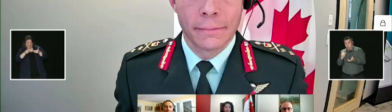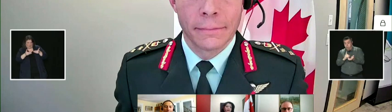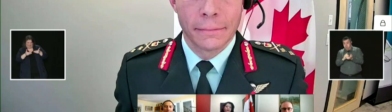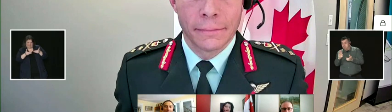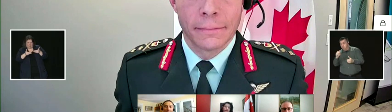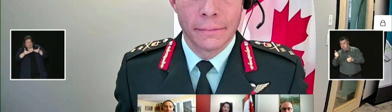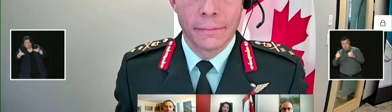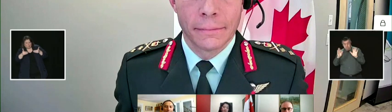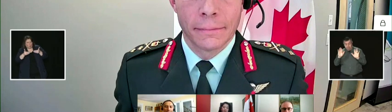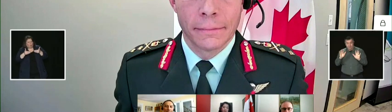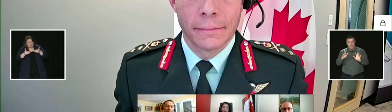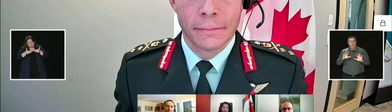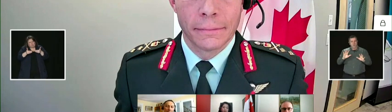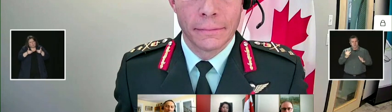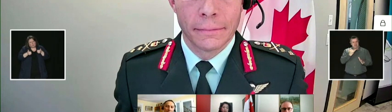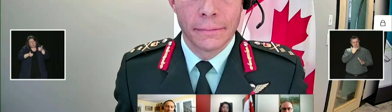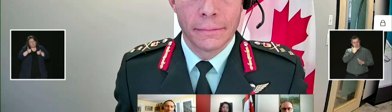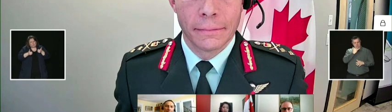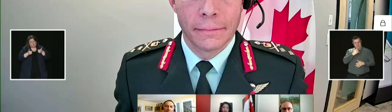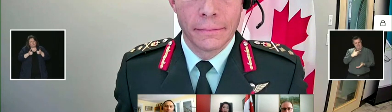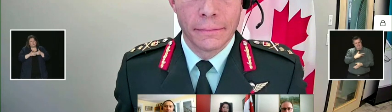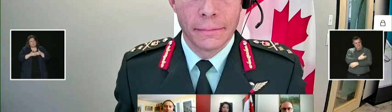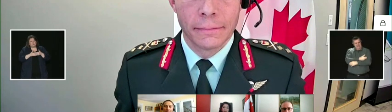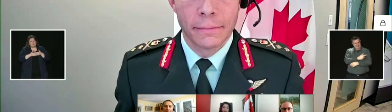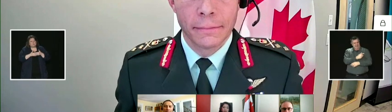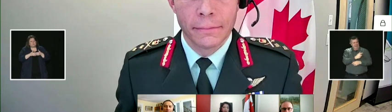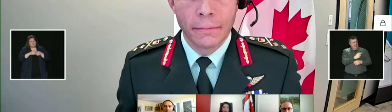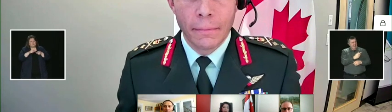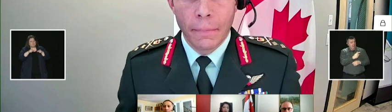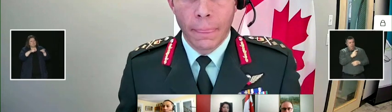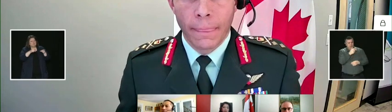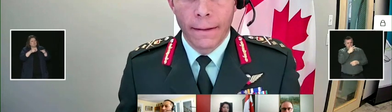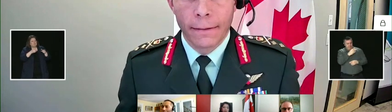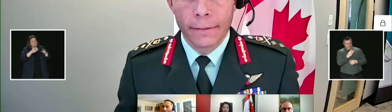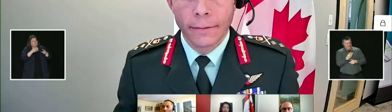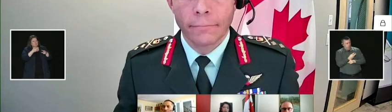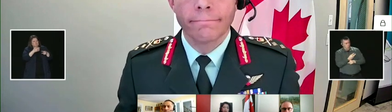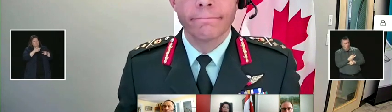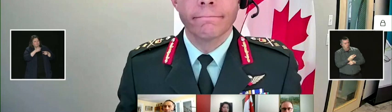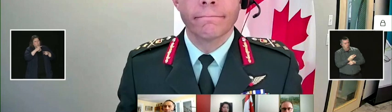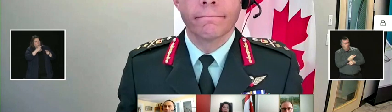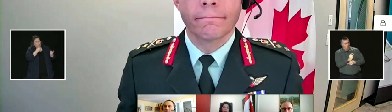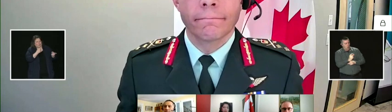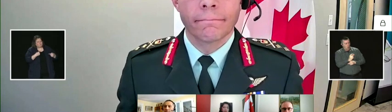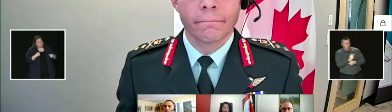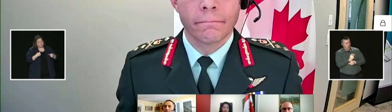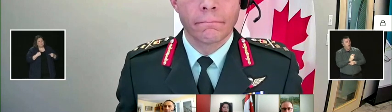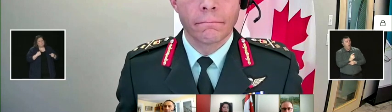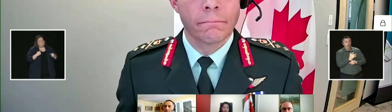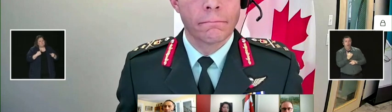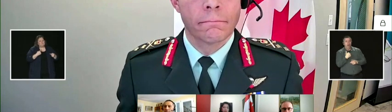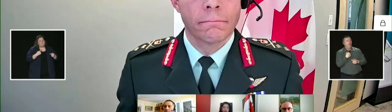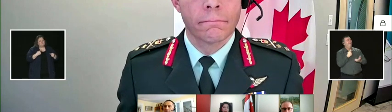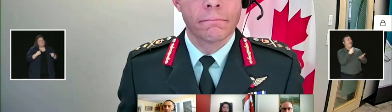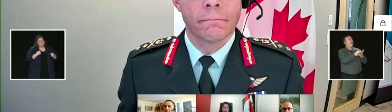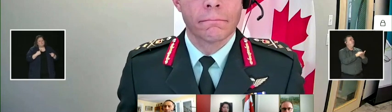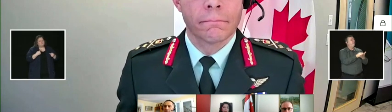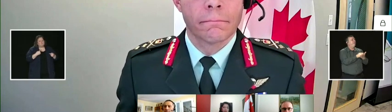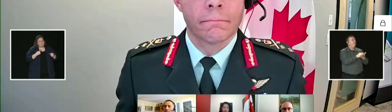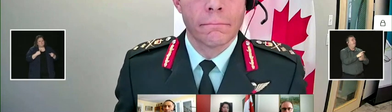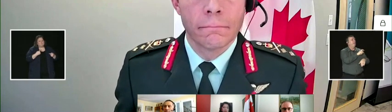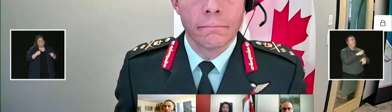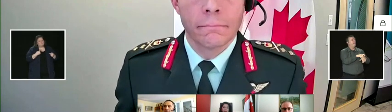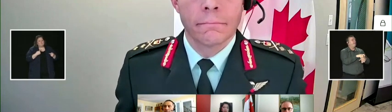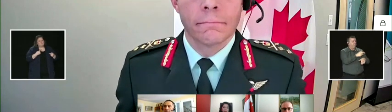peut-être, Dr Berthiaume, comment ça se fait que ce vaccin-là, qui a une durée de vie de 6 mois, on peut en avoir